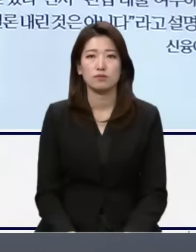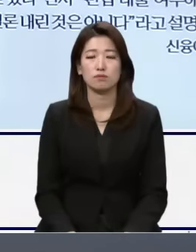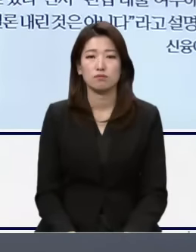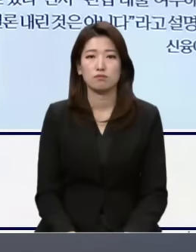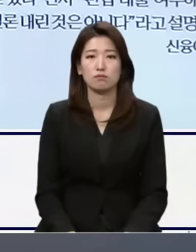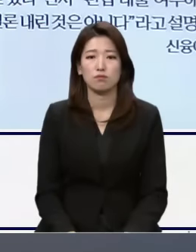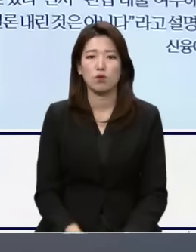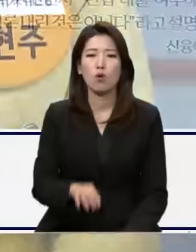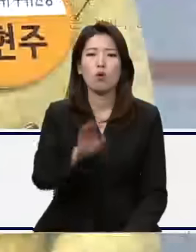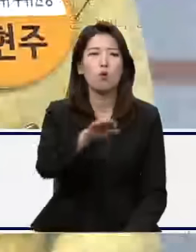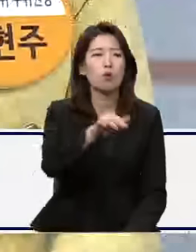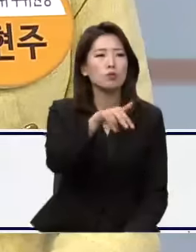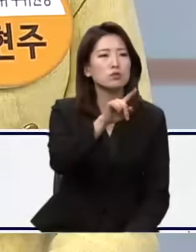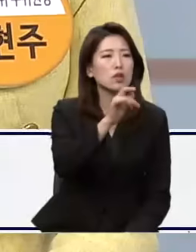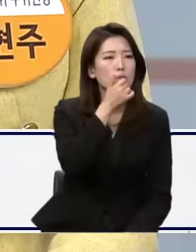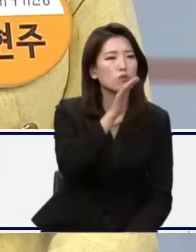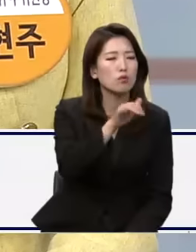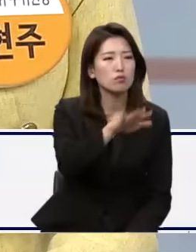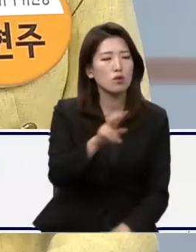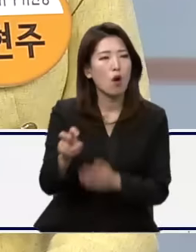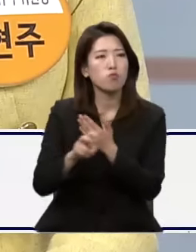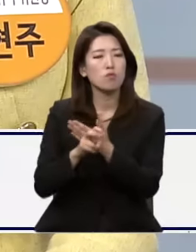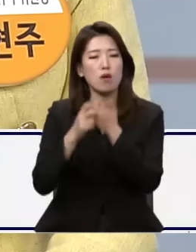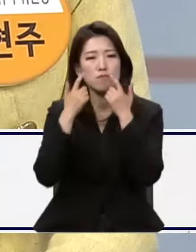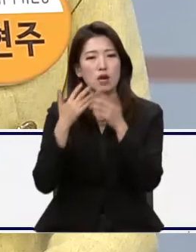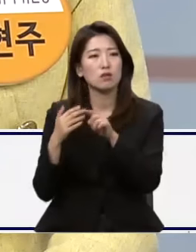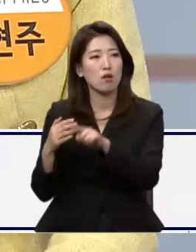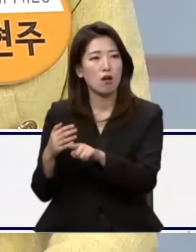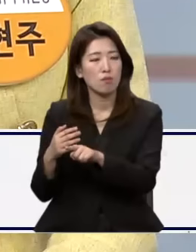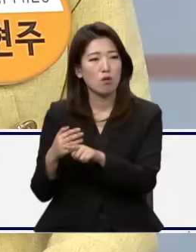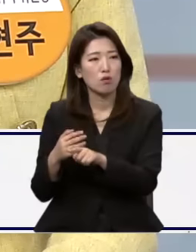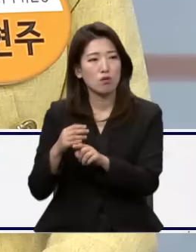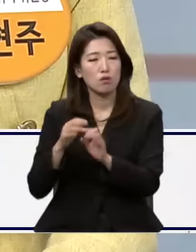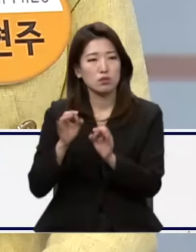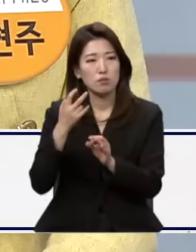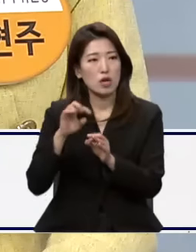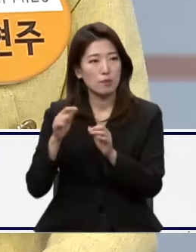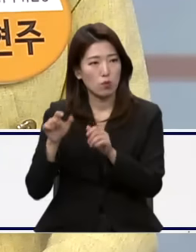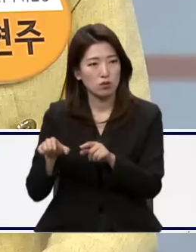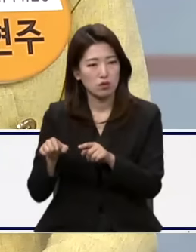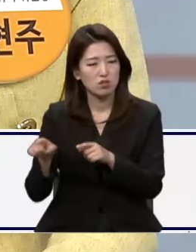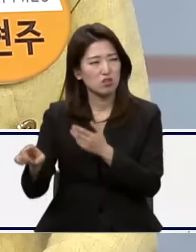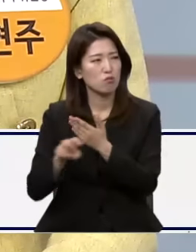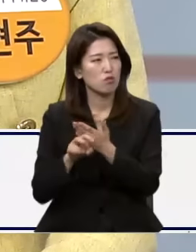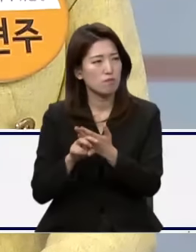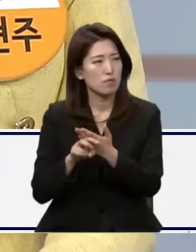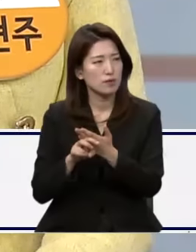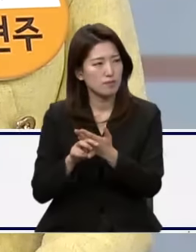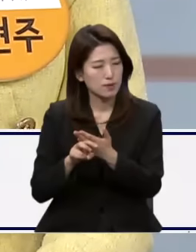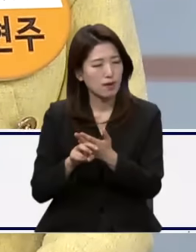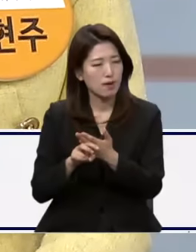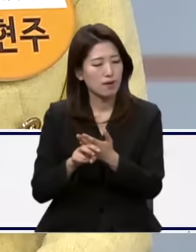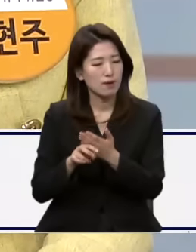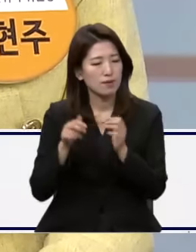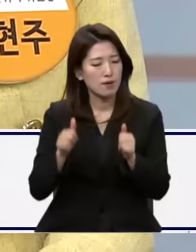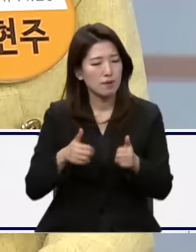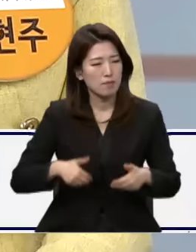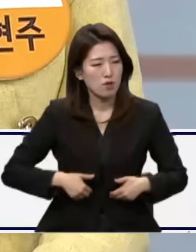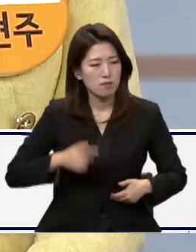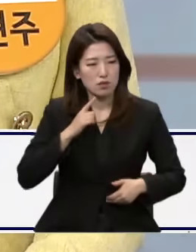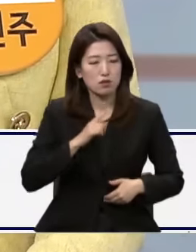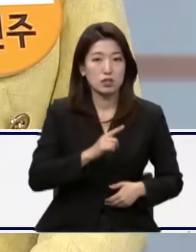불법으로 결론이 난다고 하면 금감원이 기소 의견으로 검찰로 보내고 검찰에 기소를 하는 과정 그럼 선거가